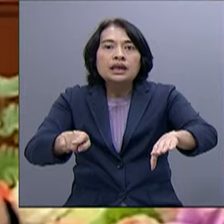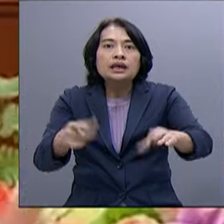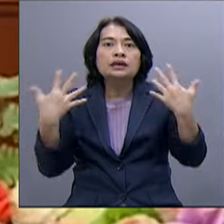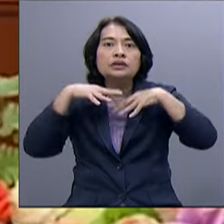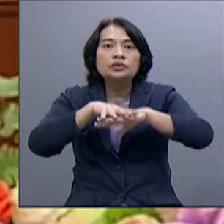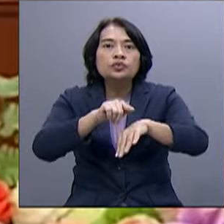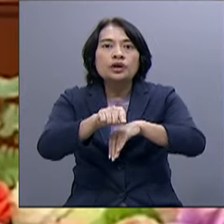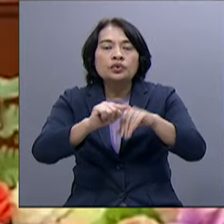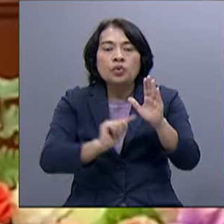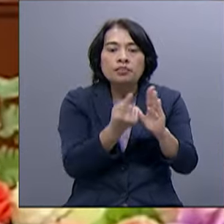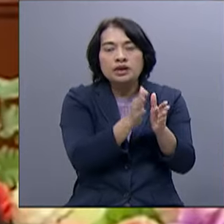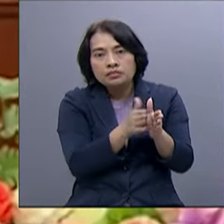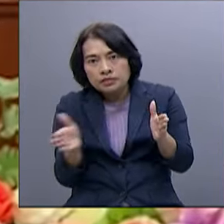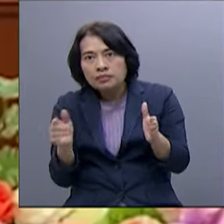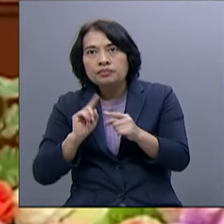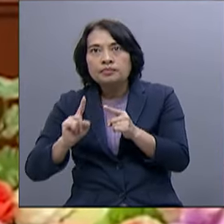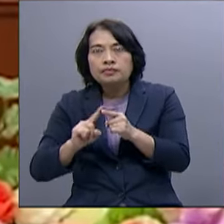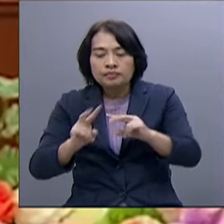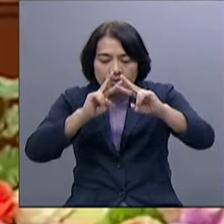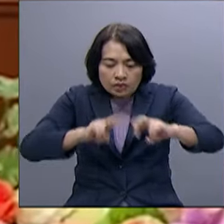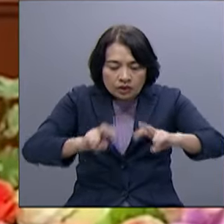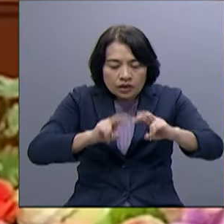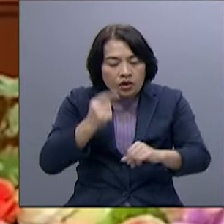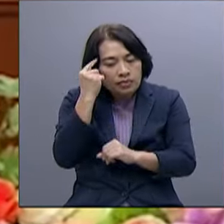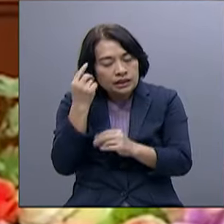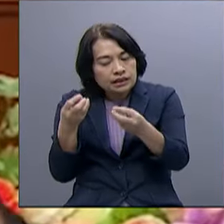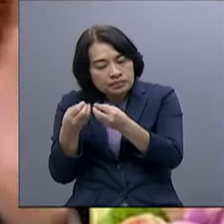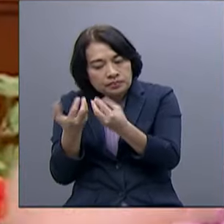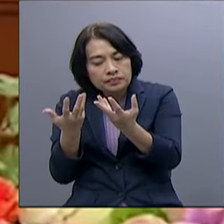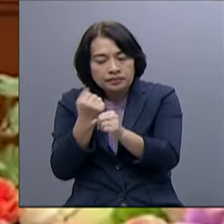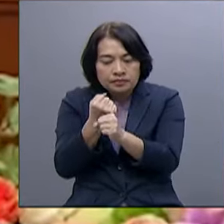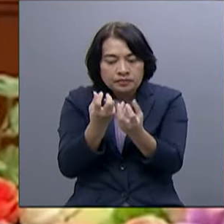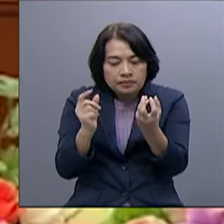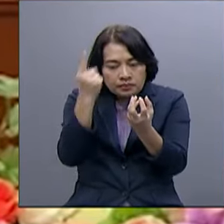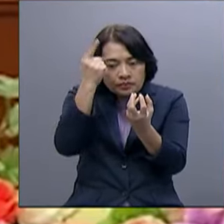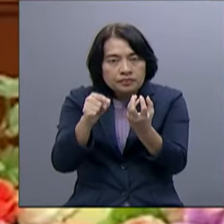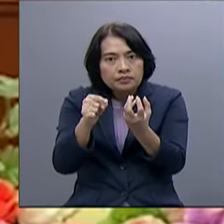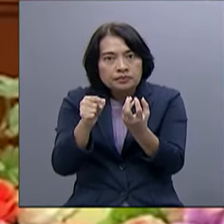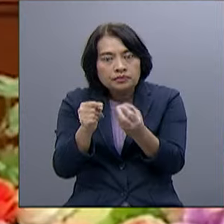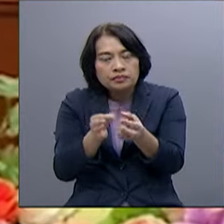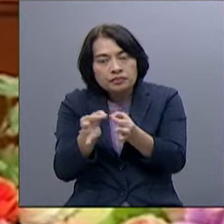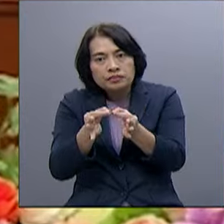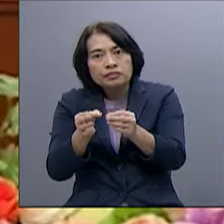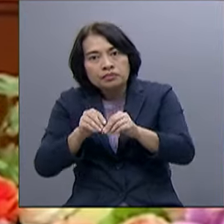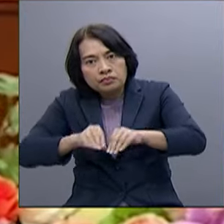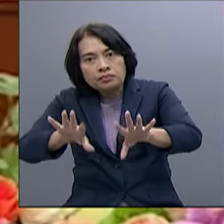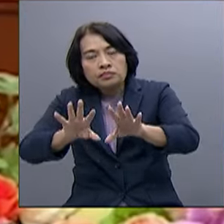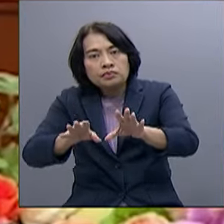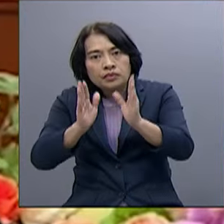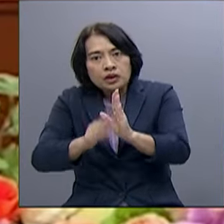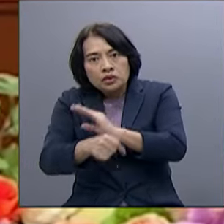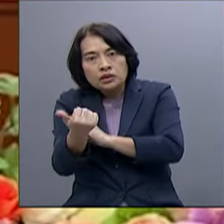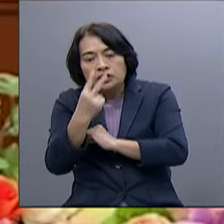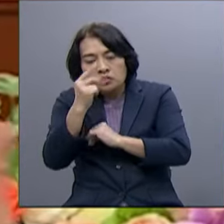าะร่วมตั้งแต่ไปรวบรวมข้อมูลนำมาวิเคราะห์สังเคราะห์สร้างเป็นนวัตกรรมแล้วก็เอาไปขยายผลให้คนอื่นได้รับรู้แล้วก็มีการแลกเปลี่ยนเรียนรู้ประ